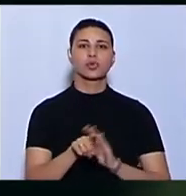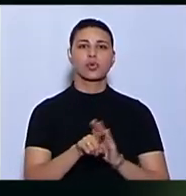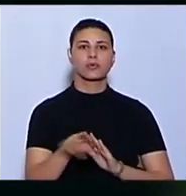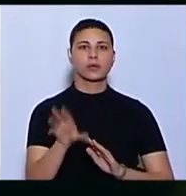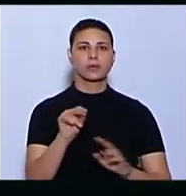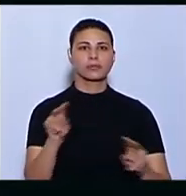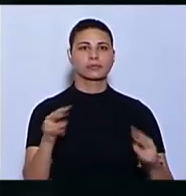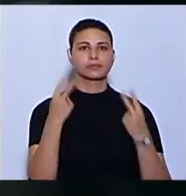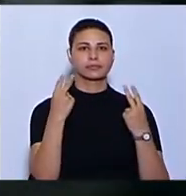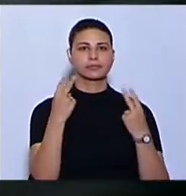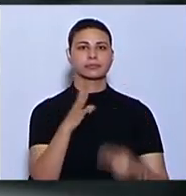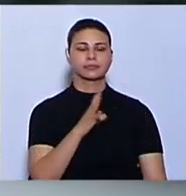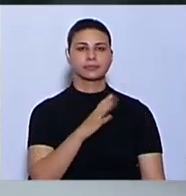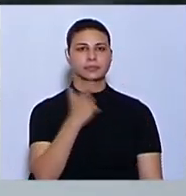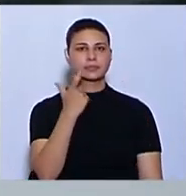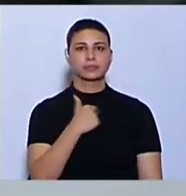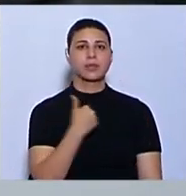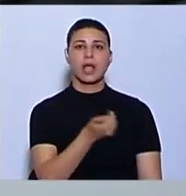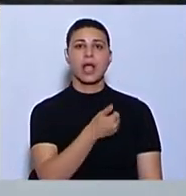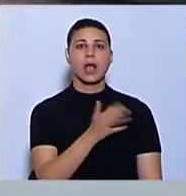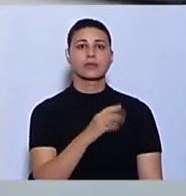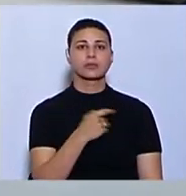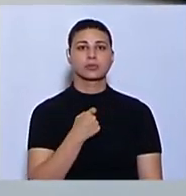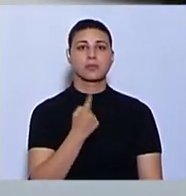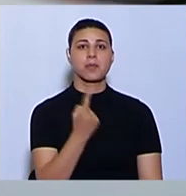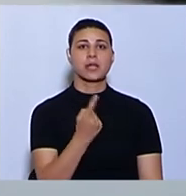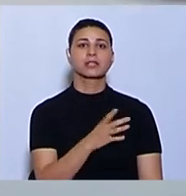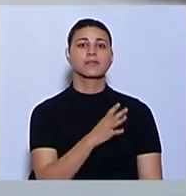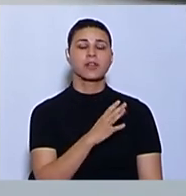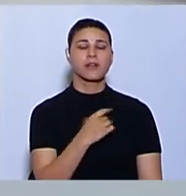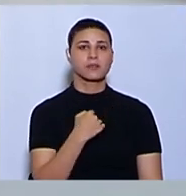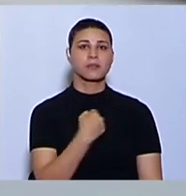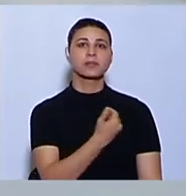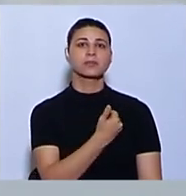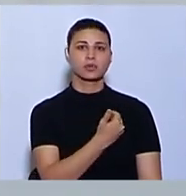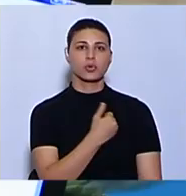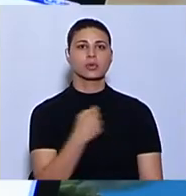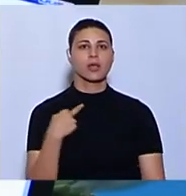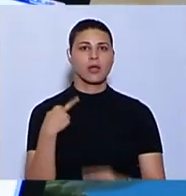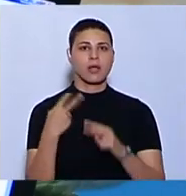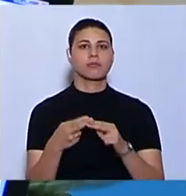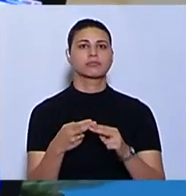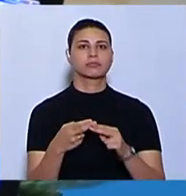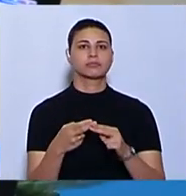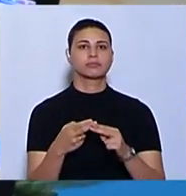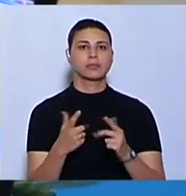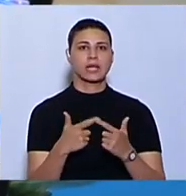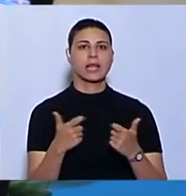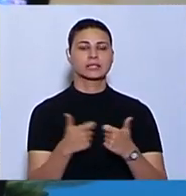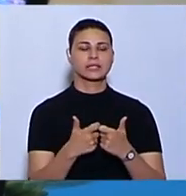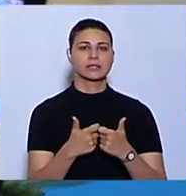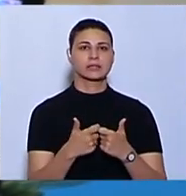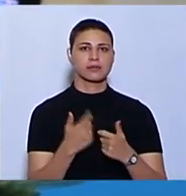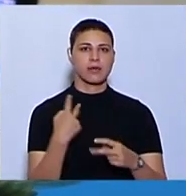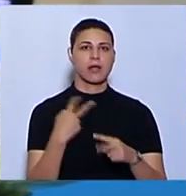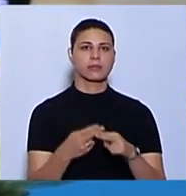მიყურებდა მთელი კლასი. ანუ არ მინდოდა, რომ ის ერთი მე ვყოფილიყავი, მინდოდა, რომ მეც დანარჩენ მთელ კლასთან ერთად